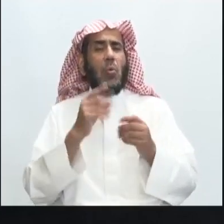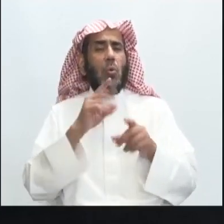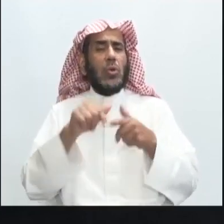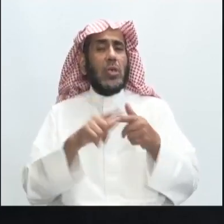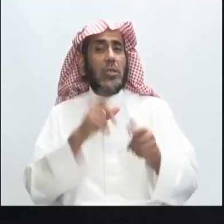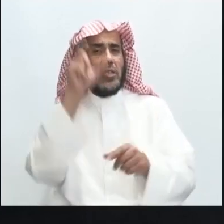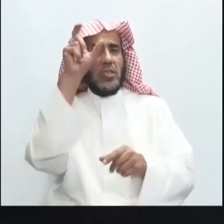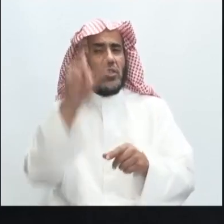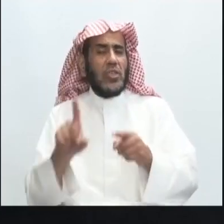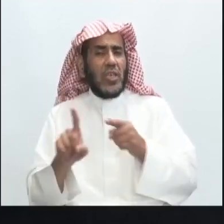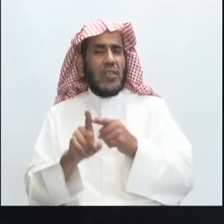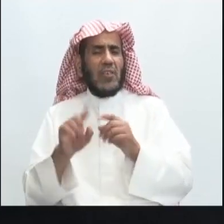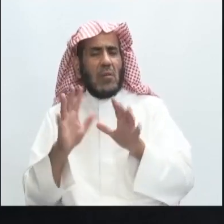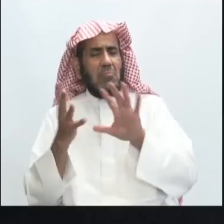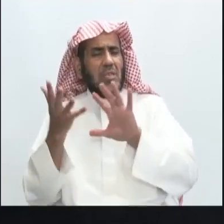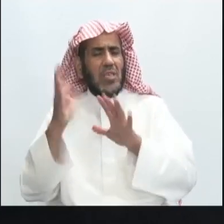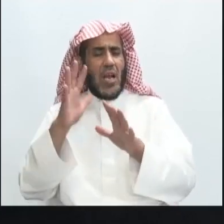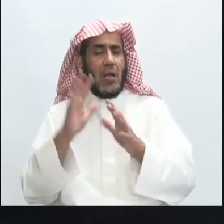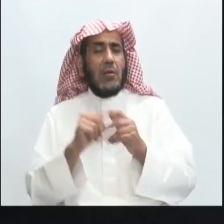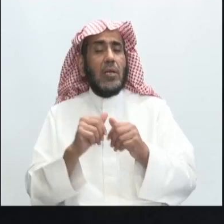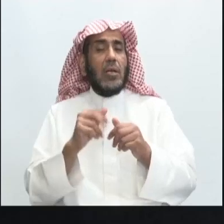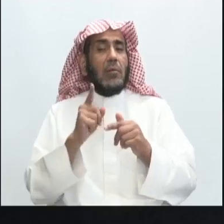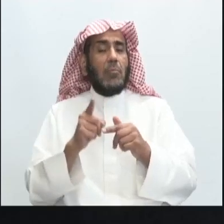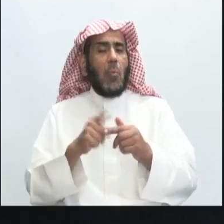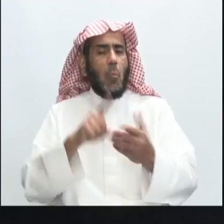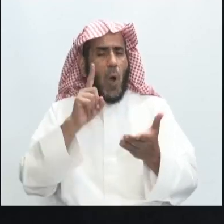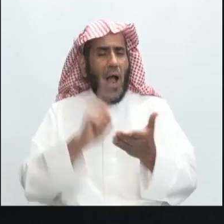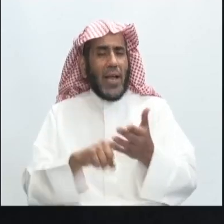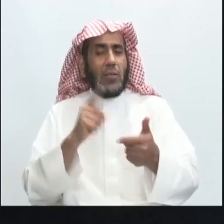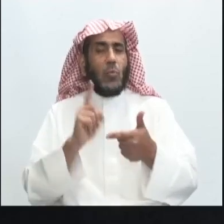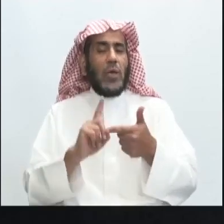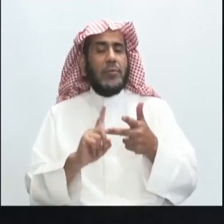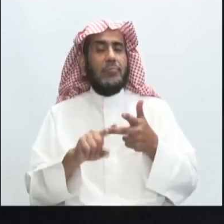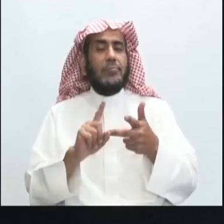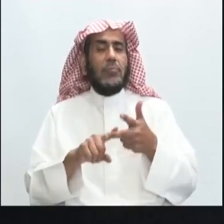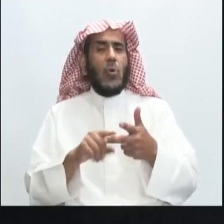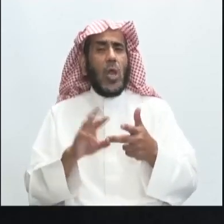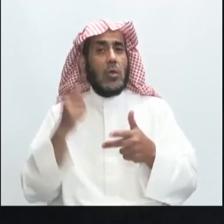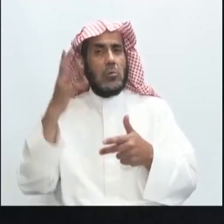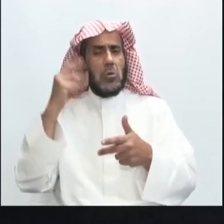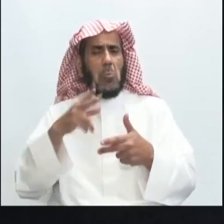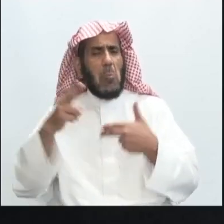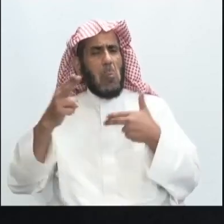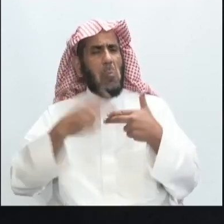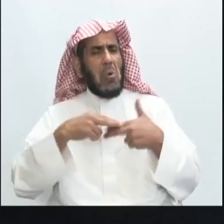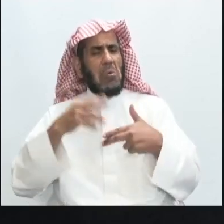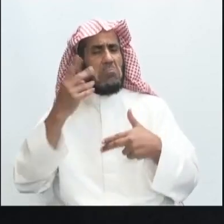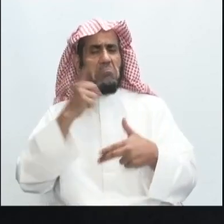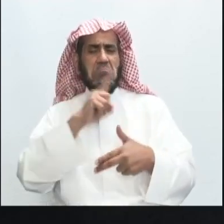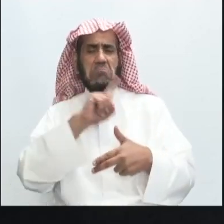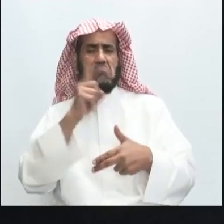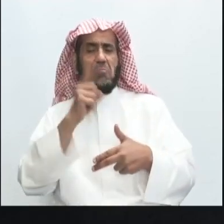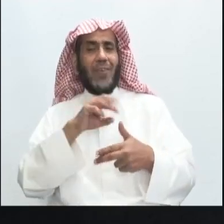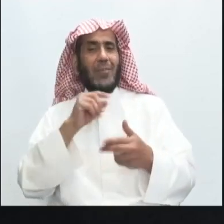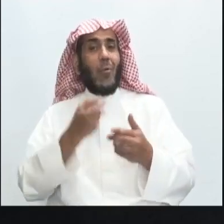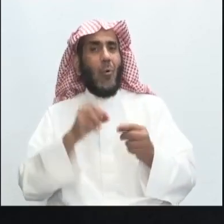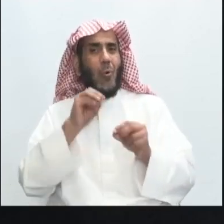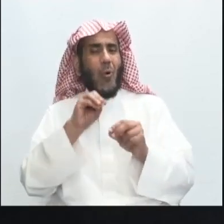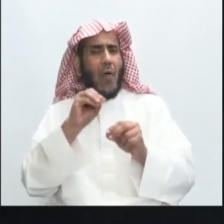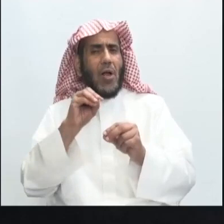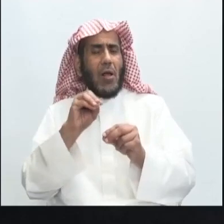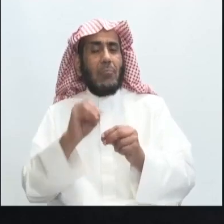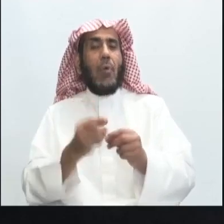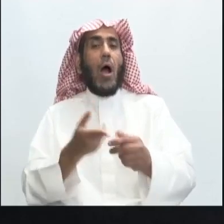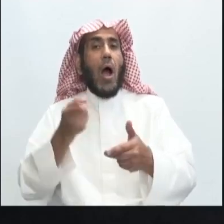كان الشخص في شيء من الشك او تردد ياتي بمؤكد واحد وان كان الشخص منكر فانت تاتي باكثر من